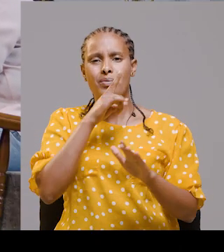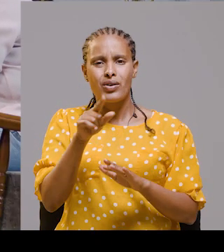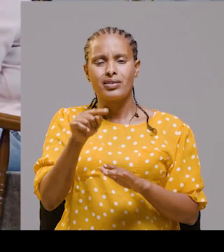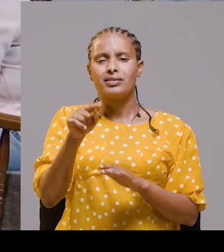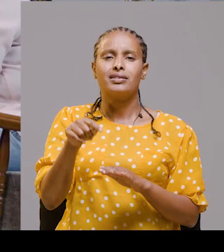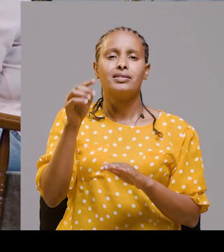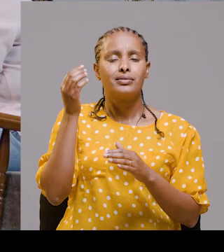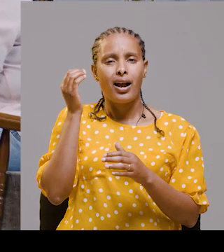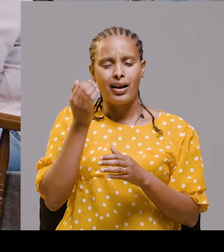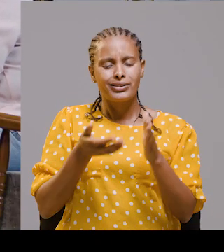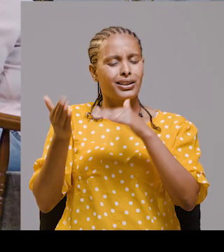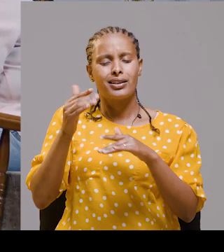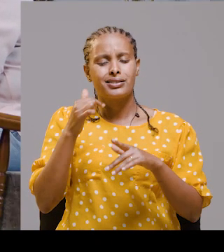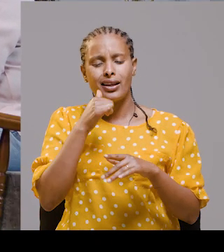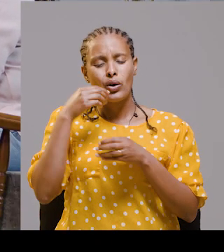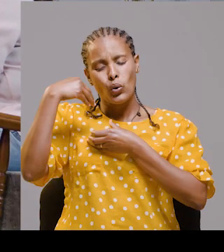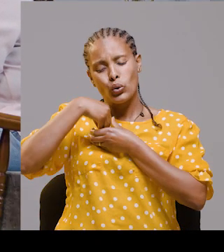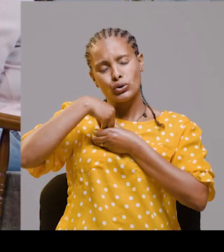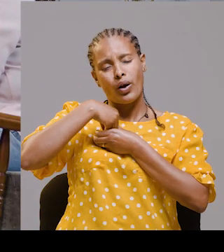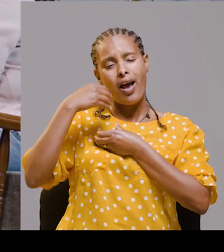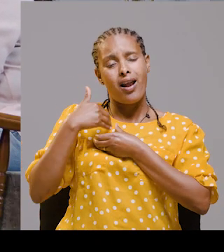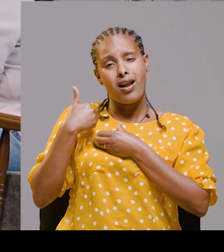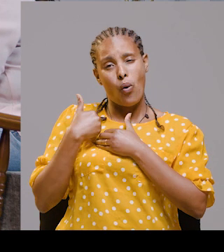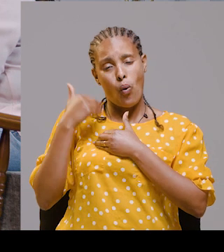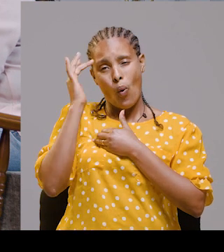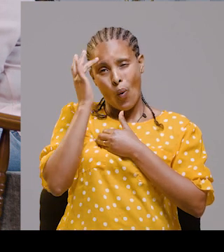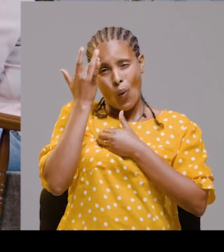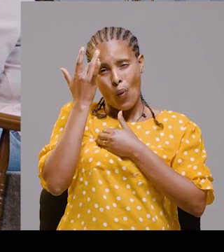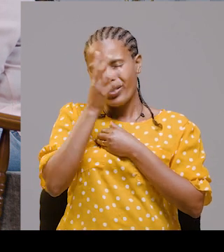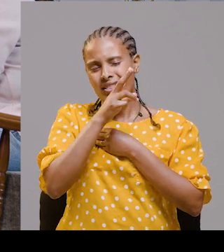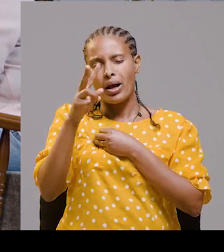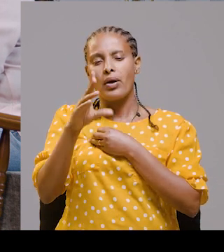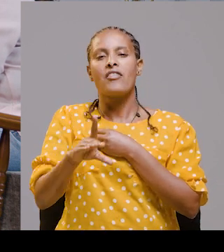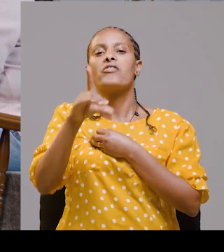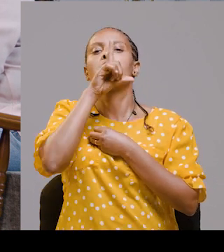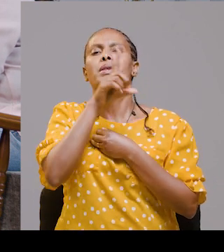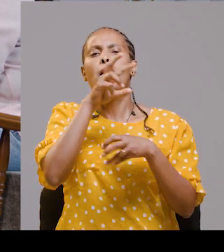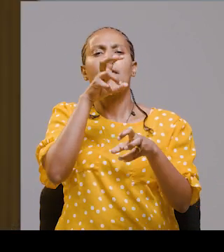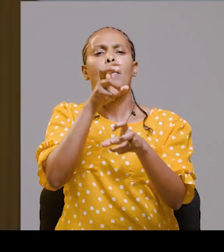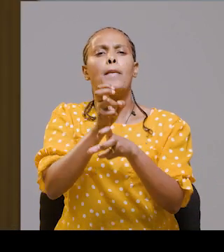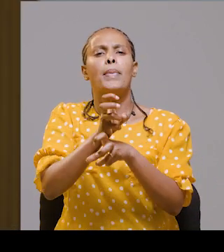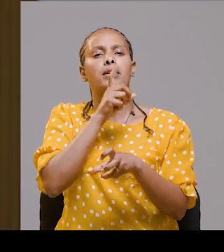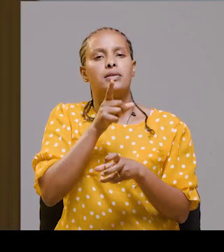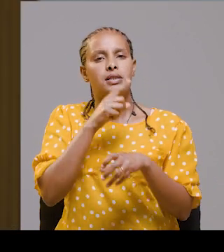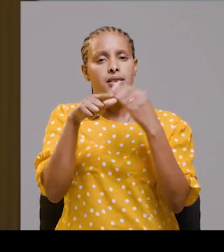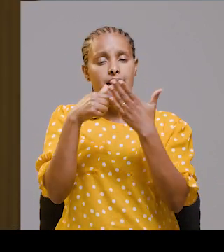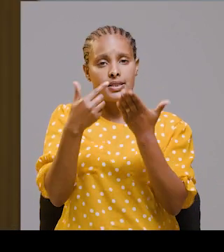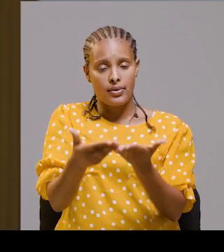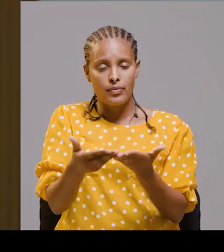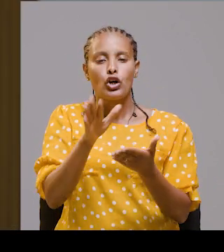ትራውማታይዝድ የሆነች እናት ውስጧ ያለው ፔን በጣም ከፍተኛ ነው፣ በጣም ከባድ ነው።